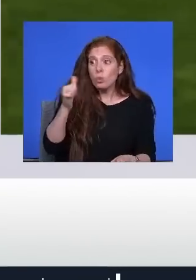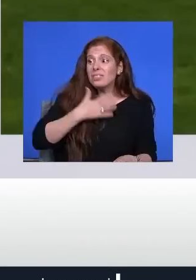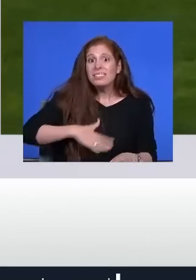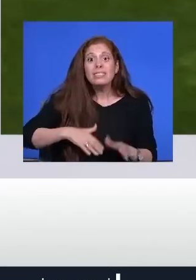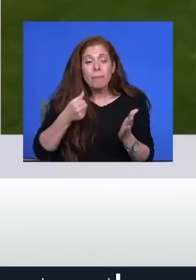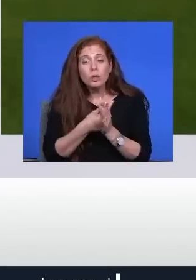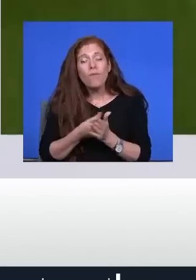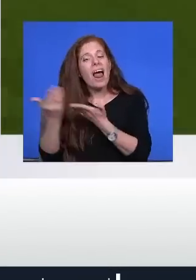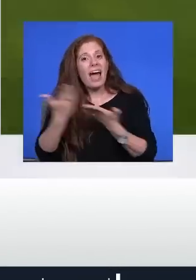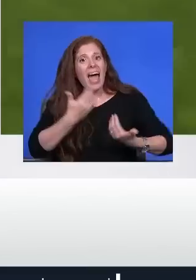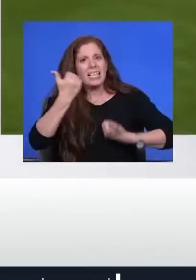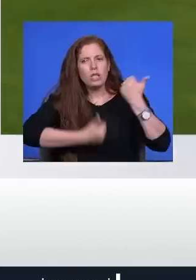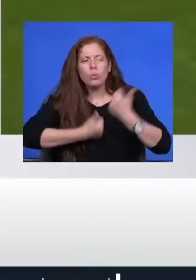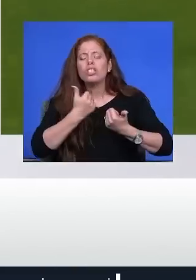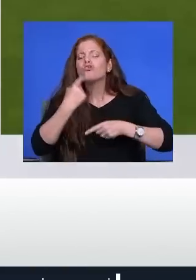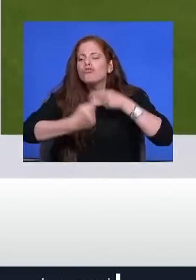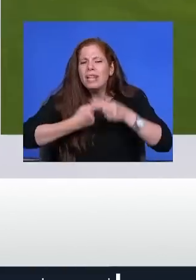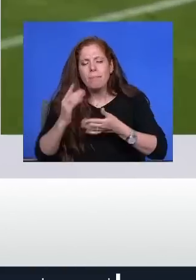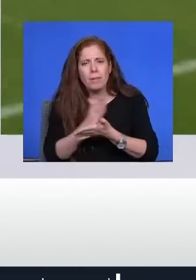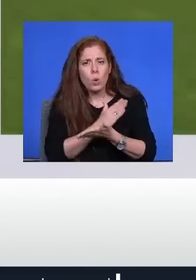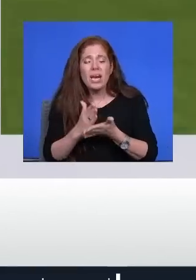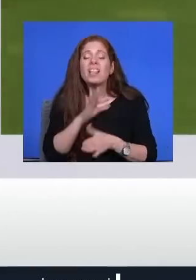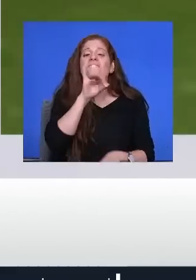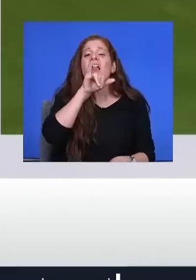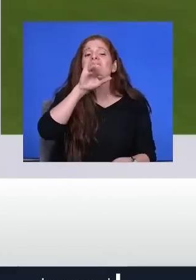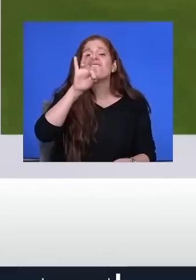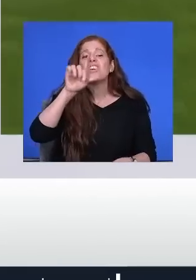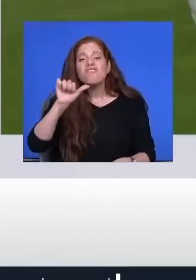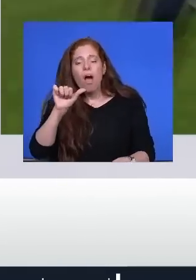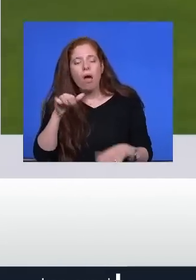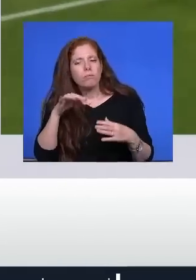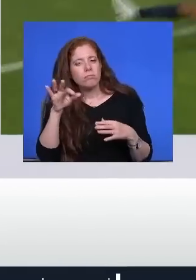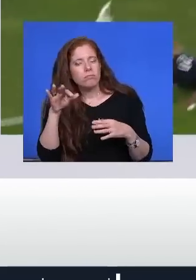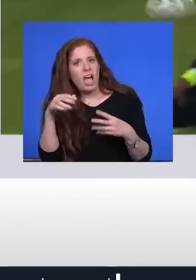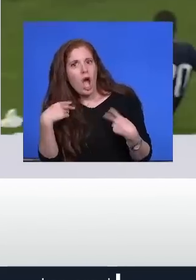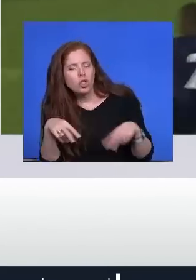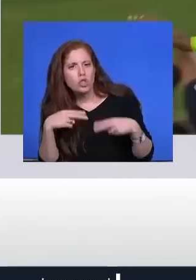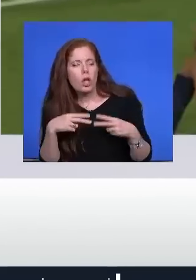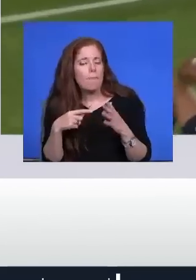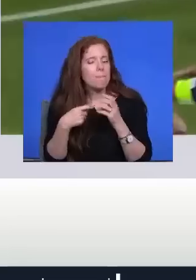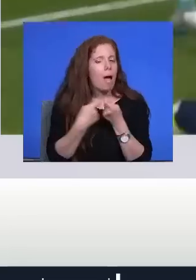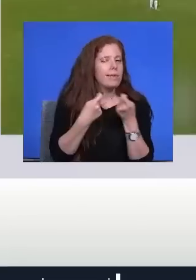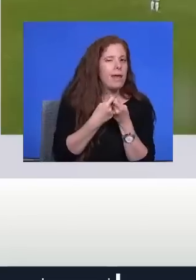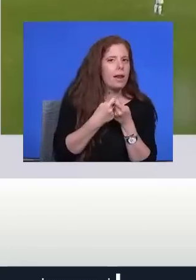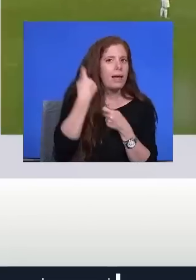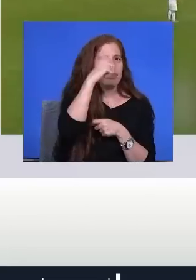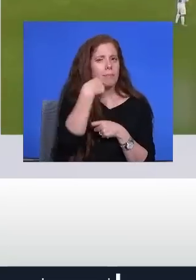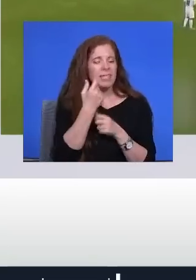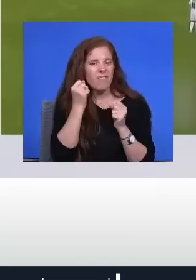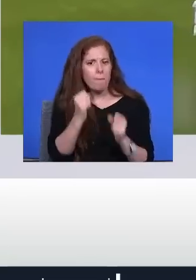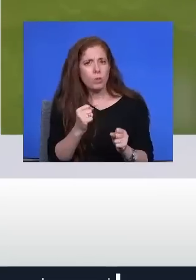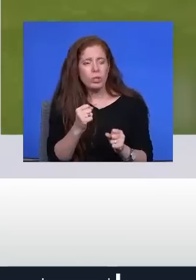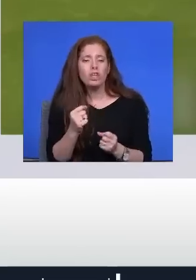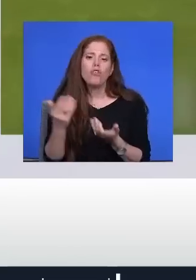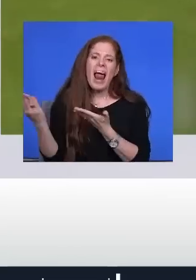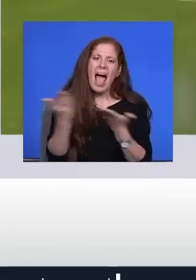הטורניר הזה שהיא מתכוננת אליו שנים, אבל פיפ"א חששה מכל העניין התדמיתי, מכל העניין גם הבטיחותי של להבטח את נבחרת